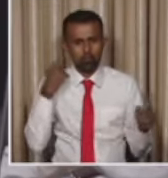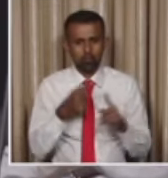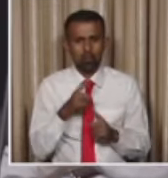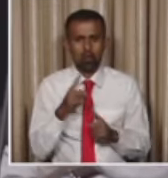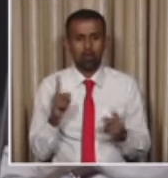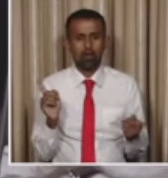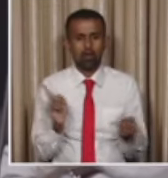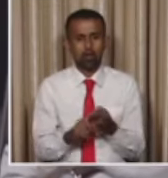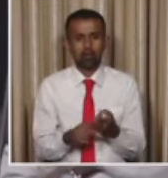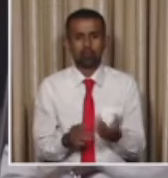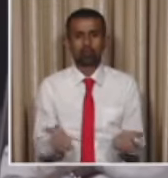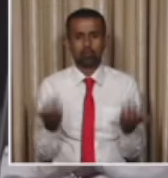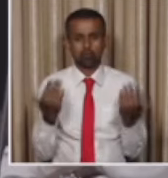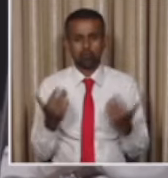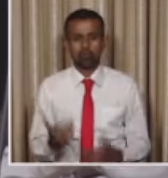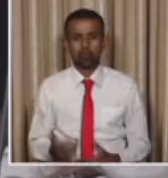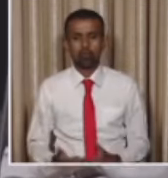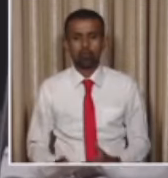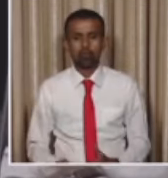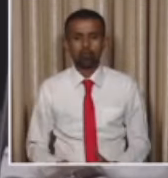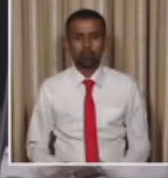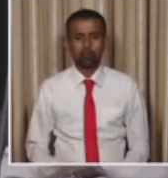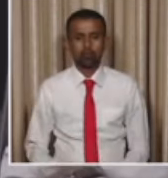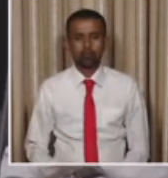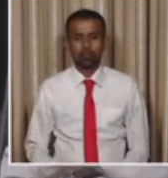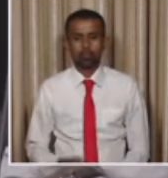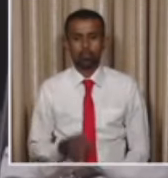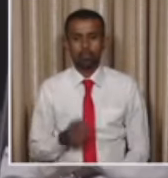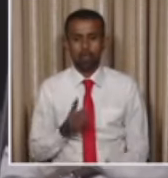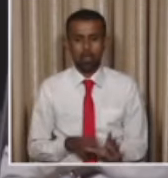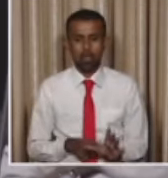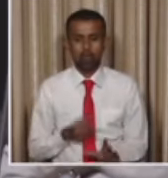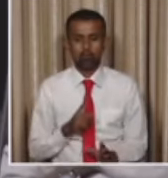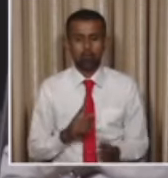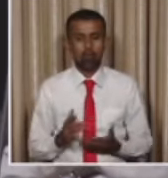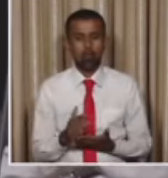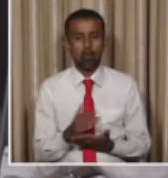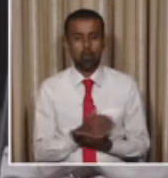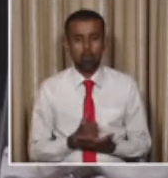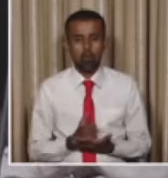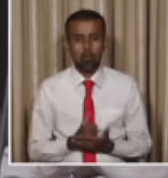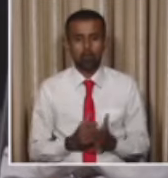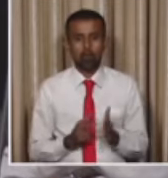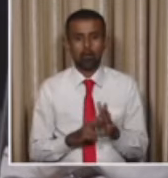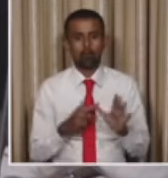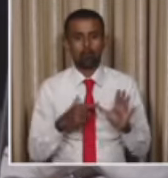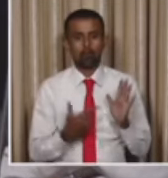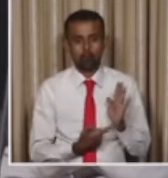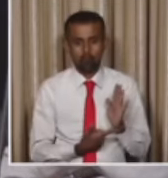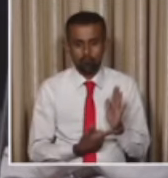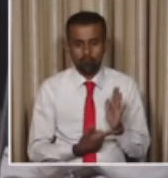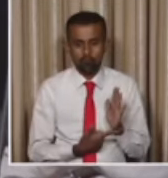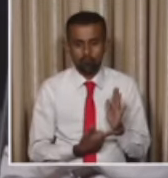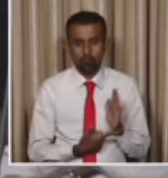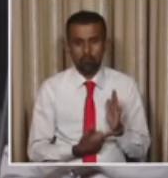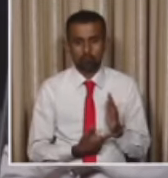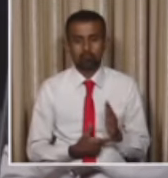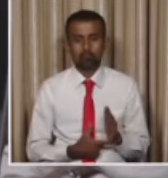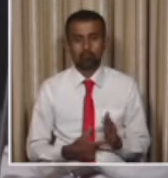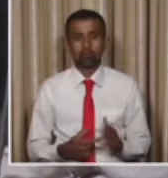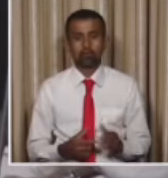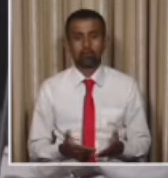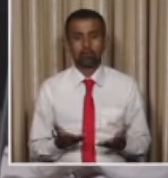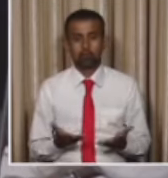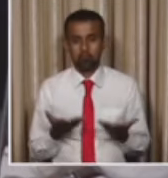වෙන්න ඕනේ. අවුරුද්දේ සියලුම ආකාරවල වැඩබදු පනවල බදු පීඩනයක් ඇති